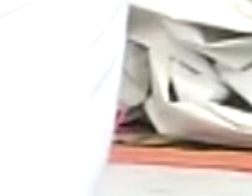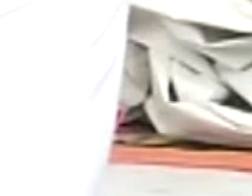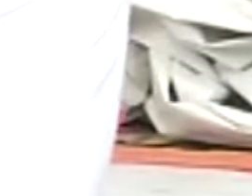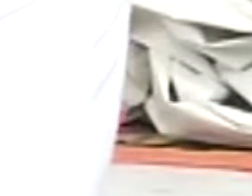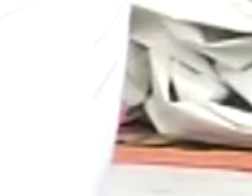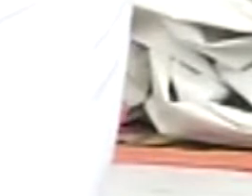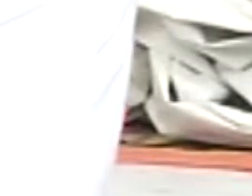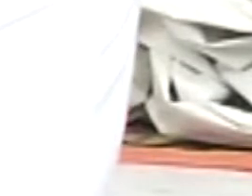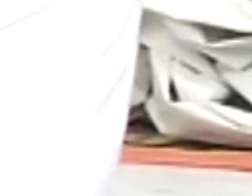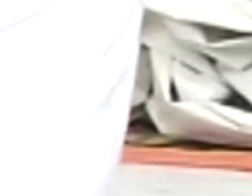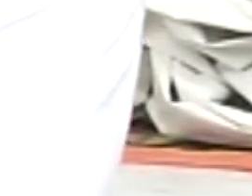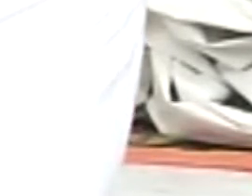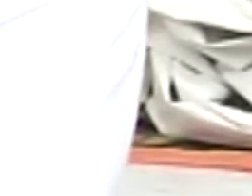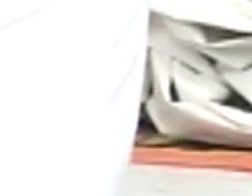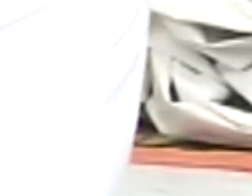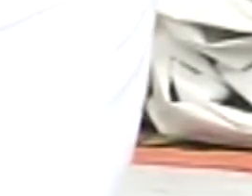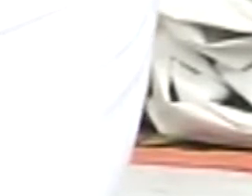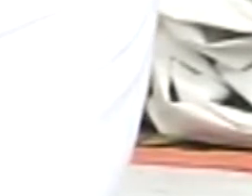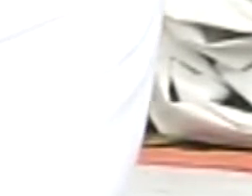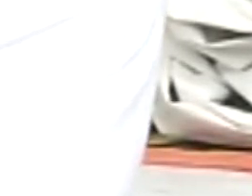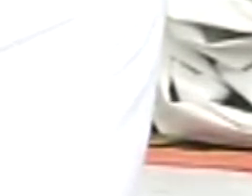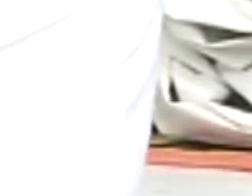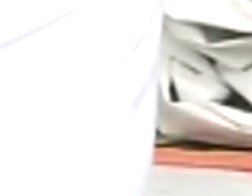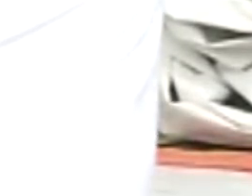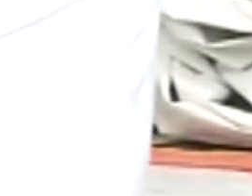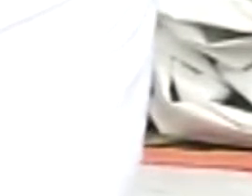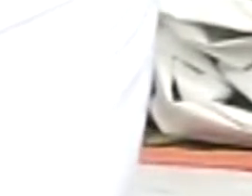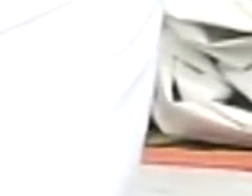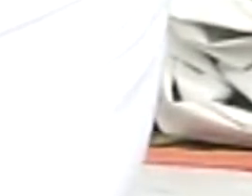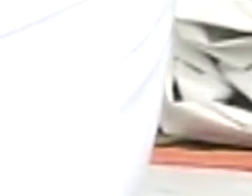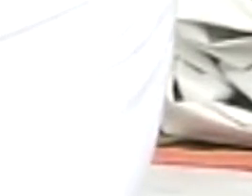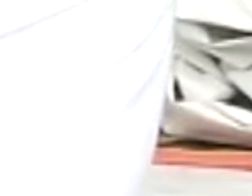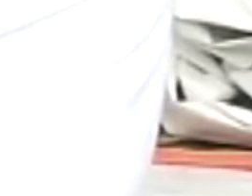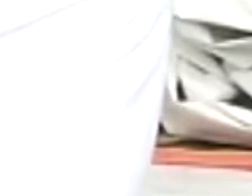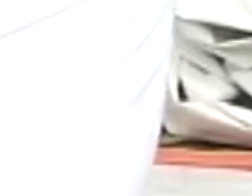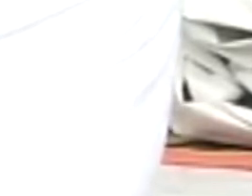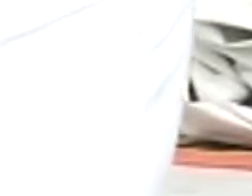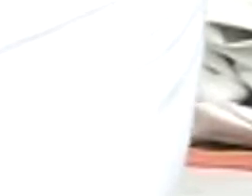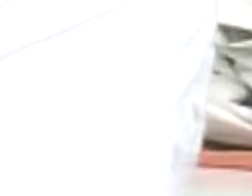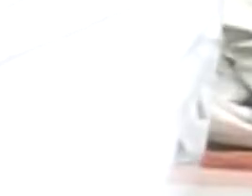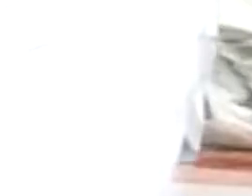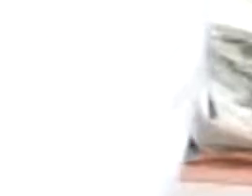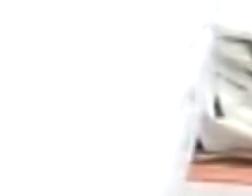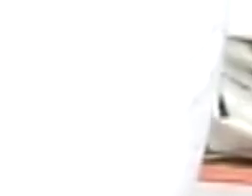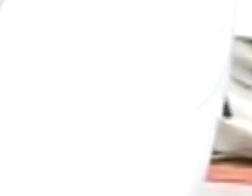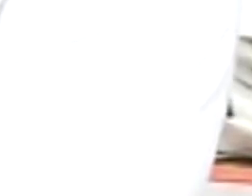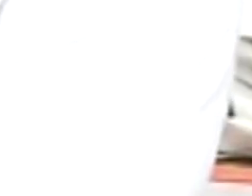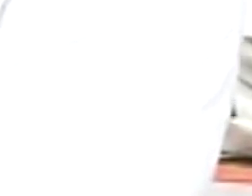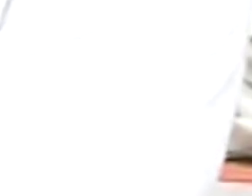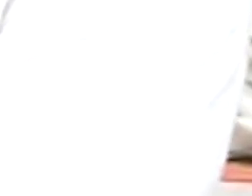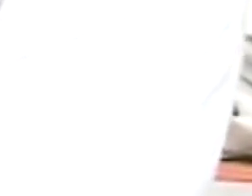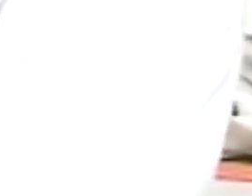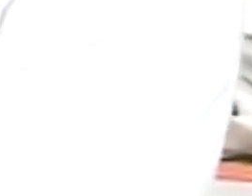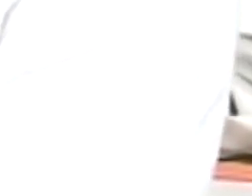inisiatif menyalain genset buat pengganti listrik. Gitu. Sampai malam, sampai hari